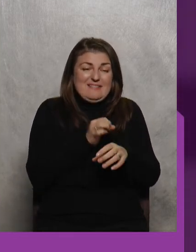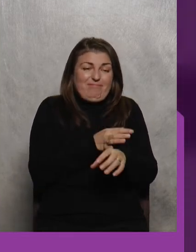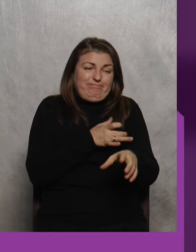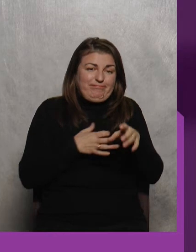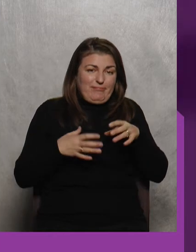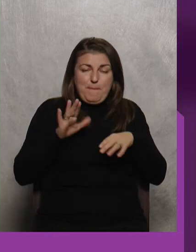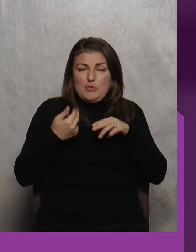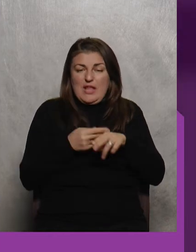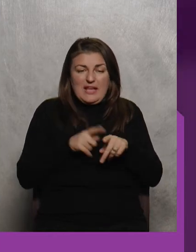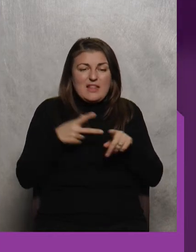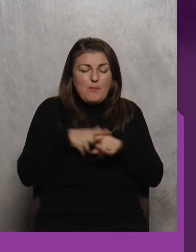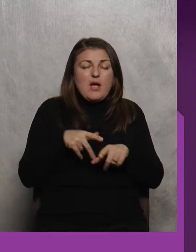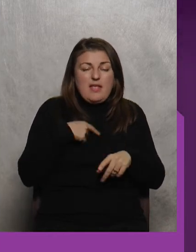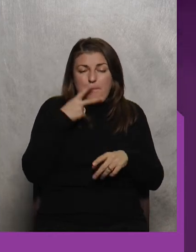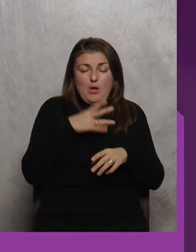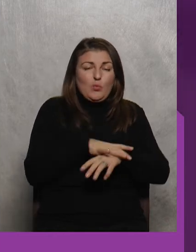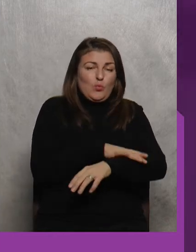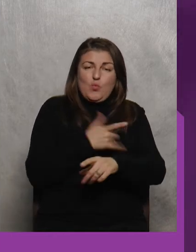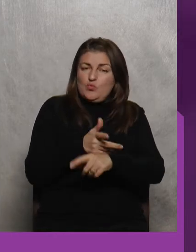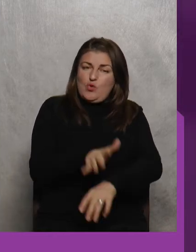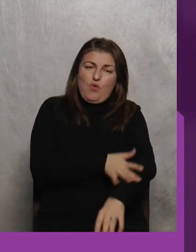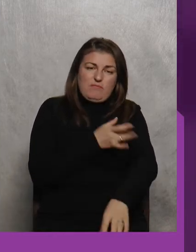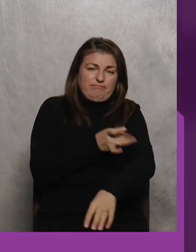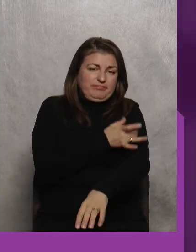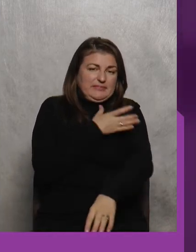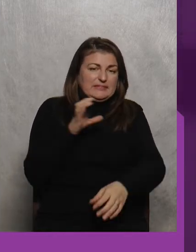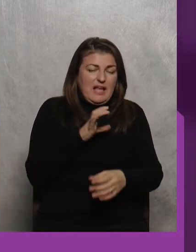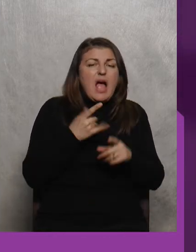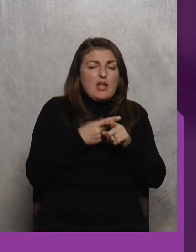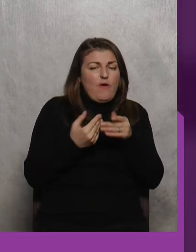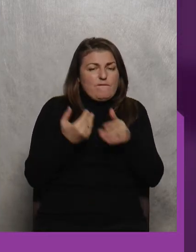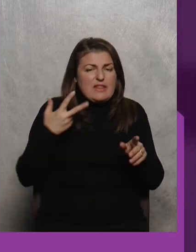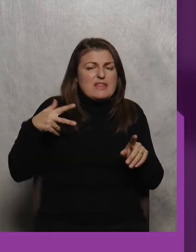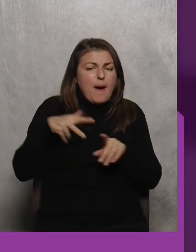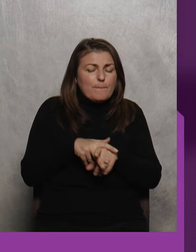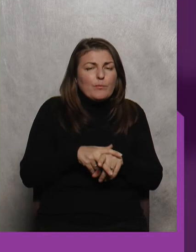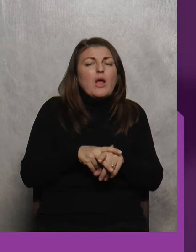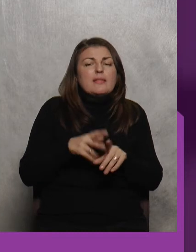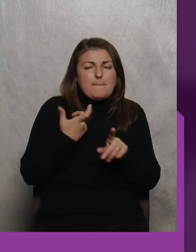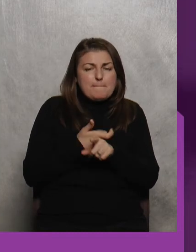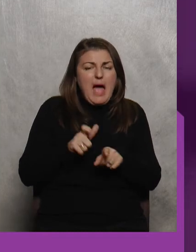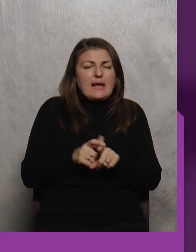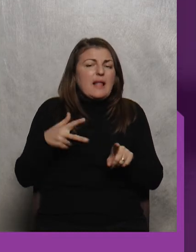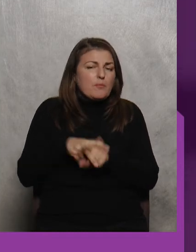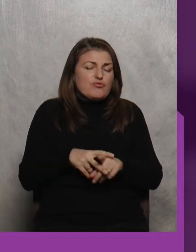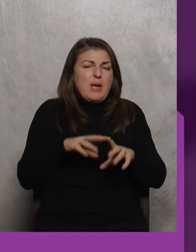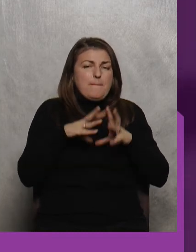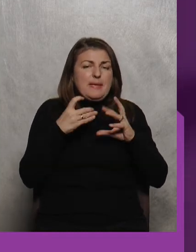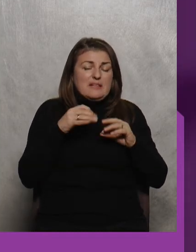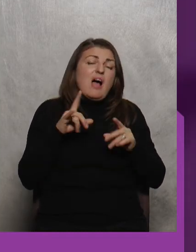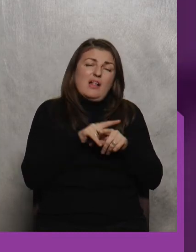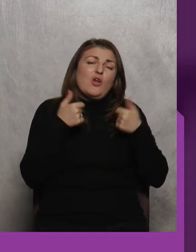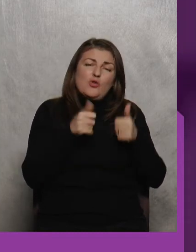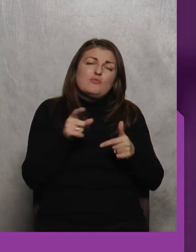я в себе на руці бачу дуже довго. От саме від напруження, так? Перенапруження. М'язів, да. Але добре,